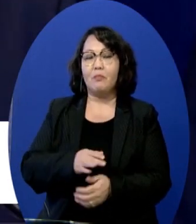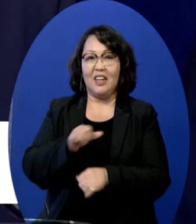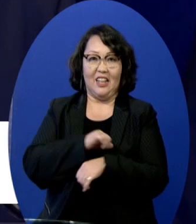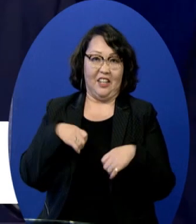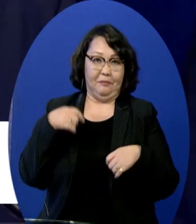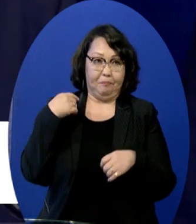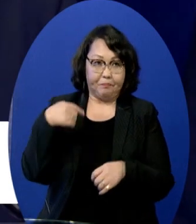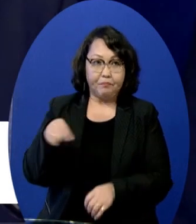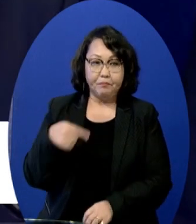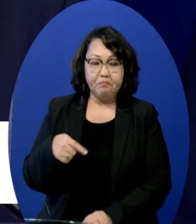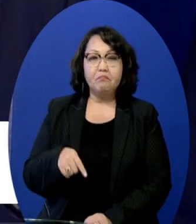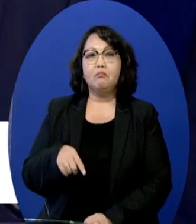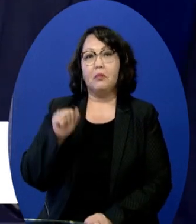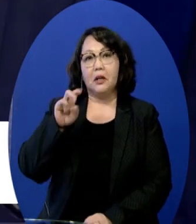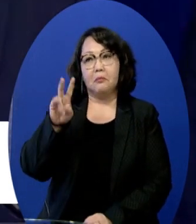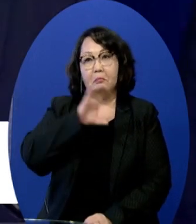энэ хөнгөлтийн хугацаа